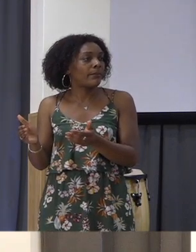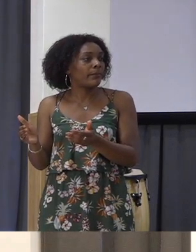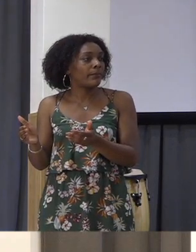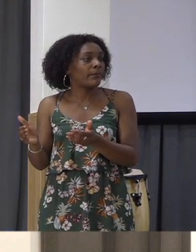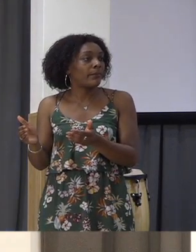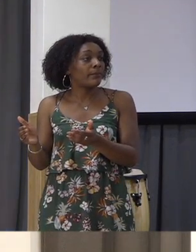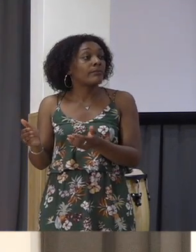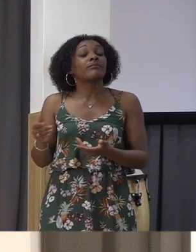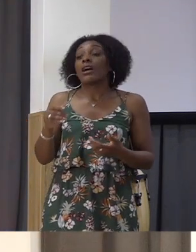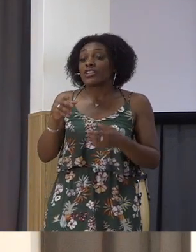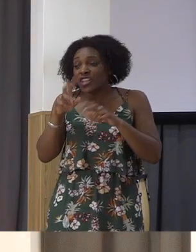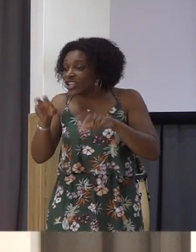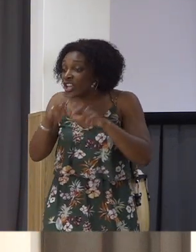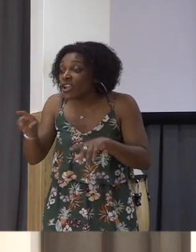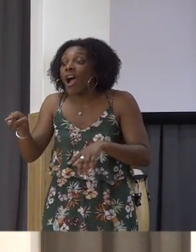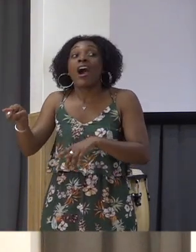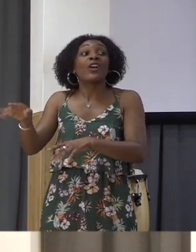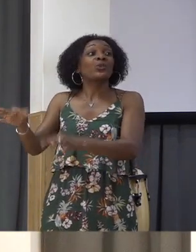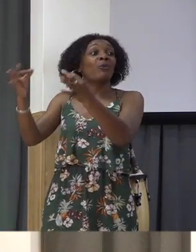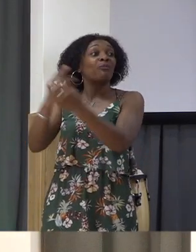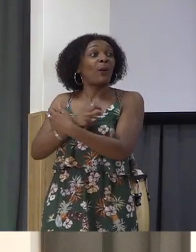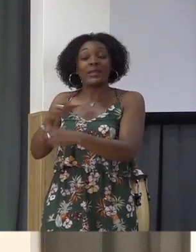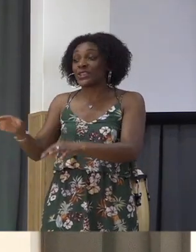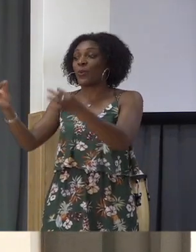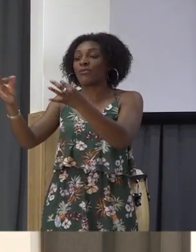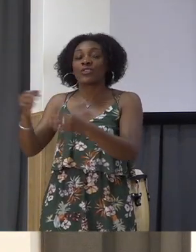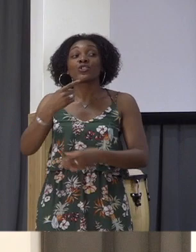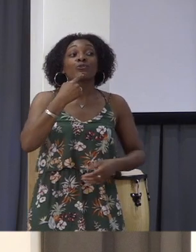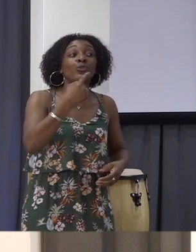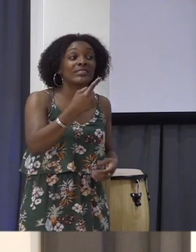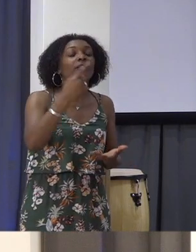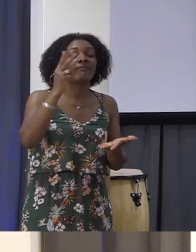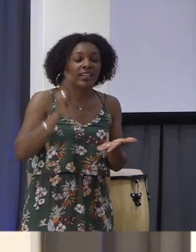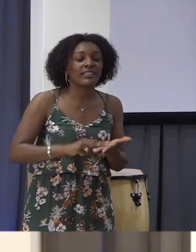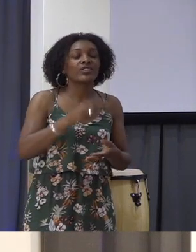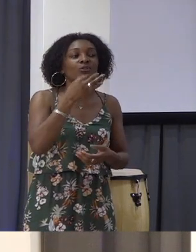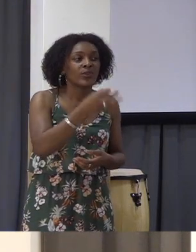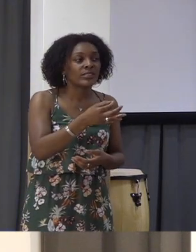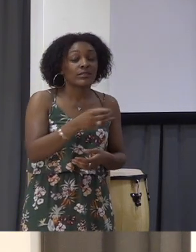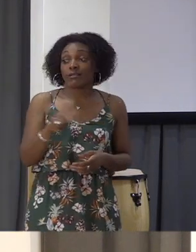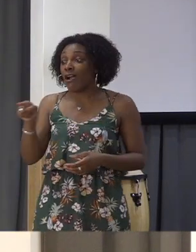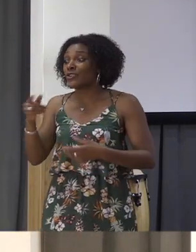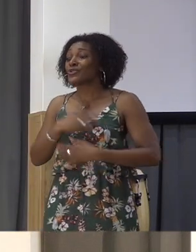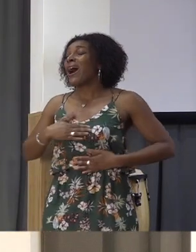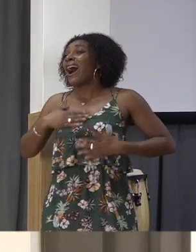Et s'il la trouve, je vous le dis en vérité, elle lui cause plus de